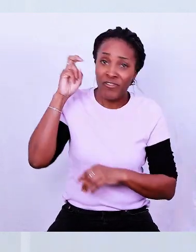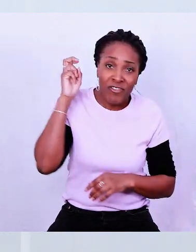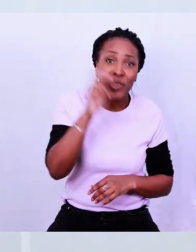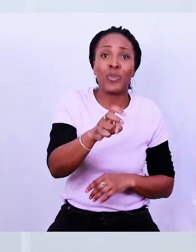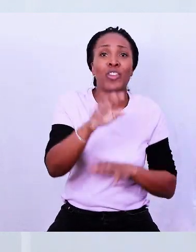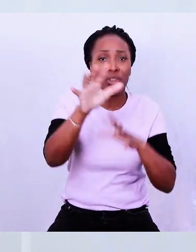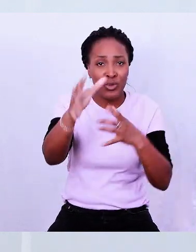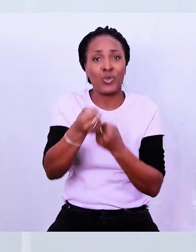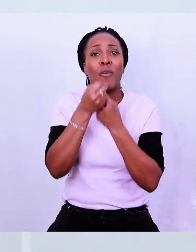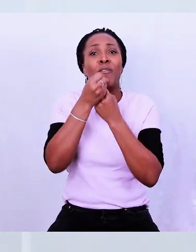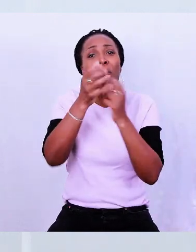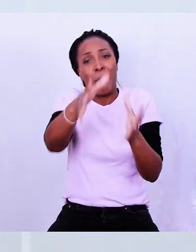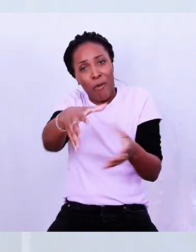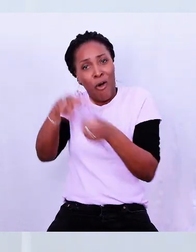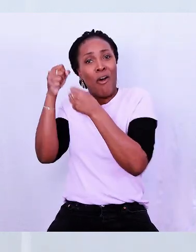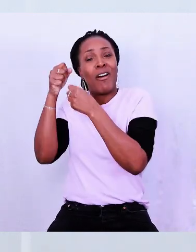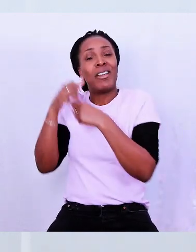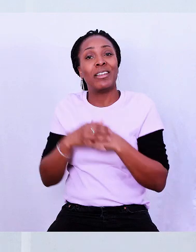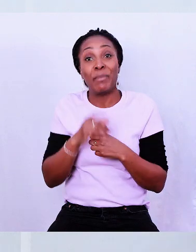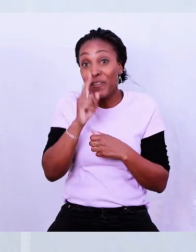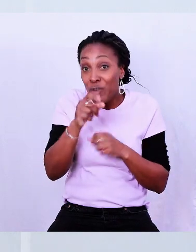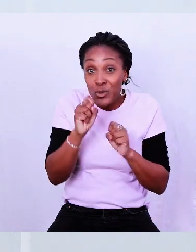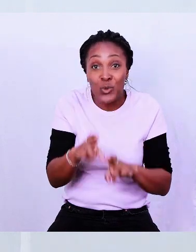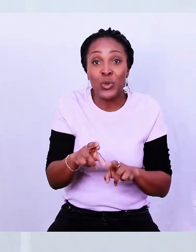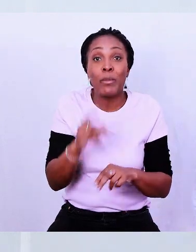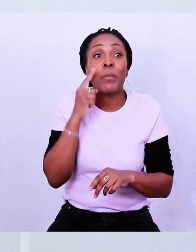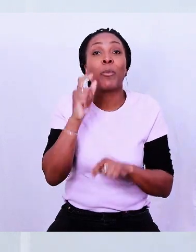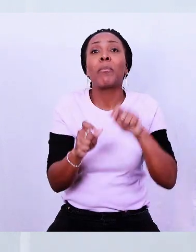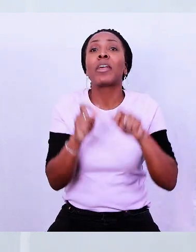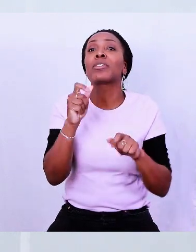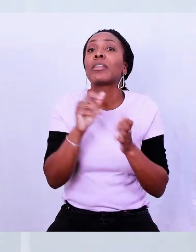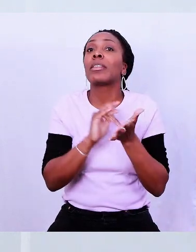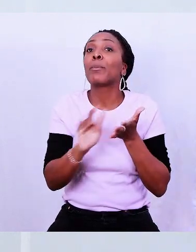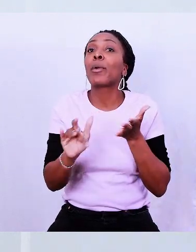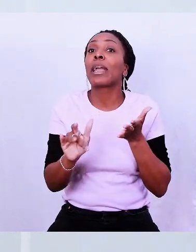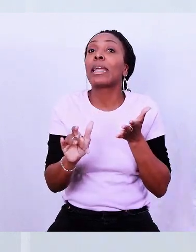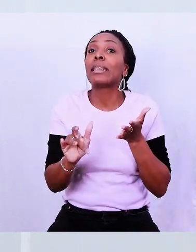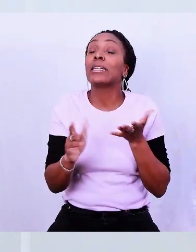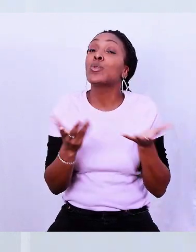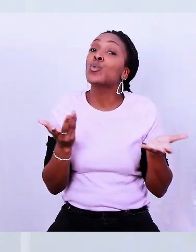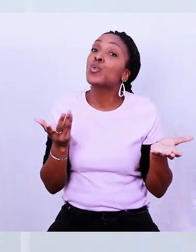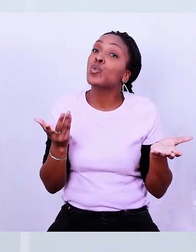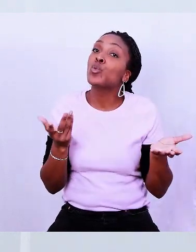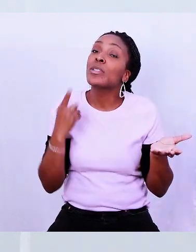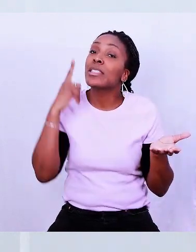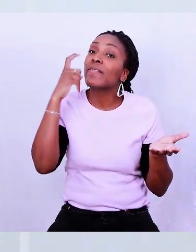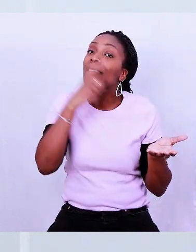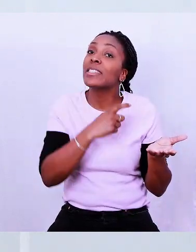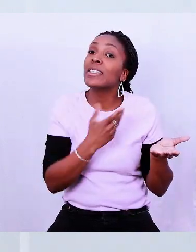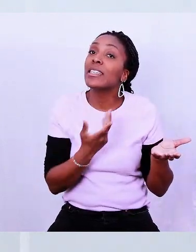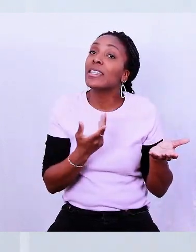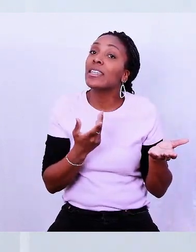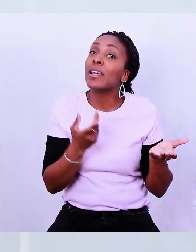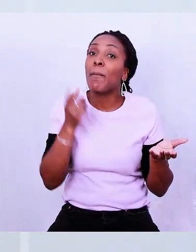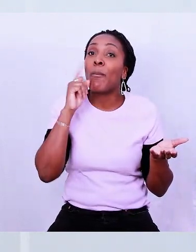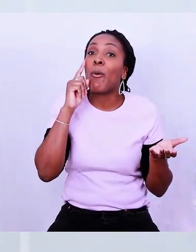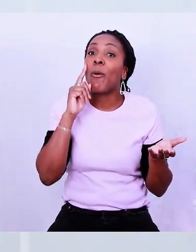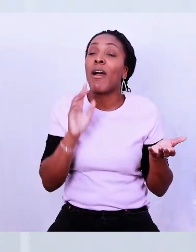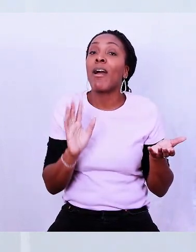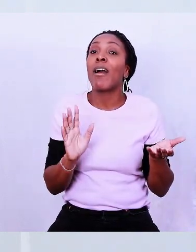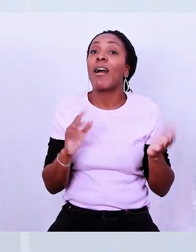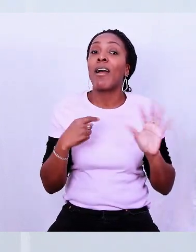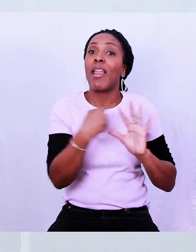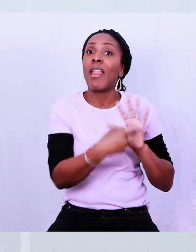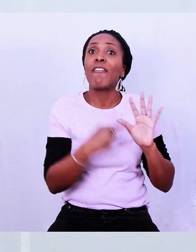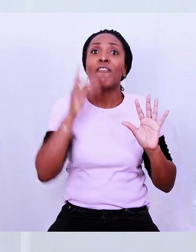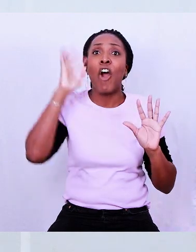et qu'il te sauvera. Mais pour ceux qui ont été hypocrites, la fin est difficile parce qu'on voit que quand elles vont se présenter, elles